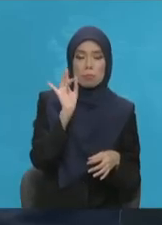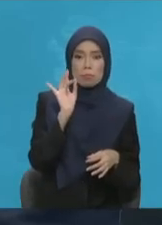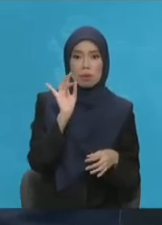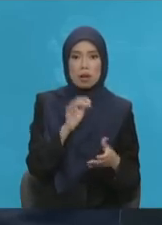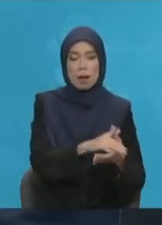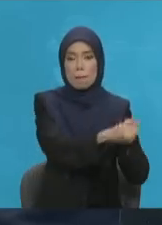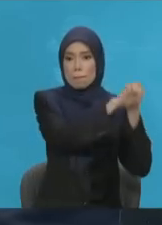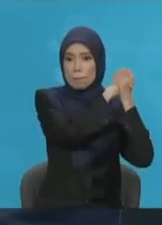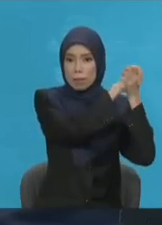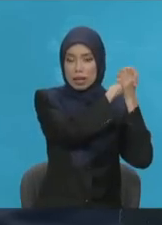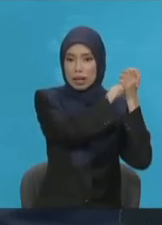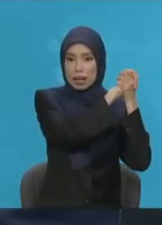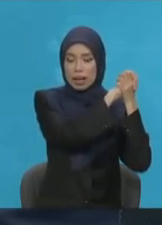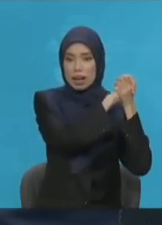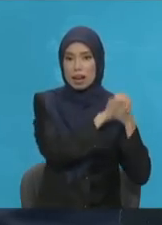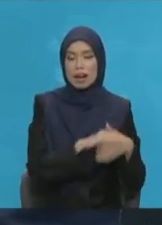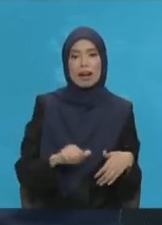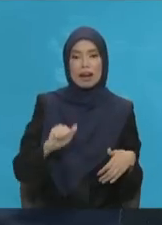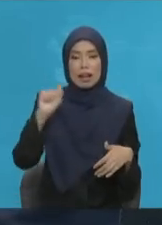pemenang Escudo